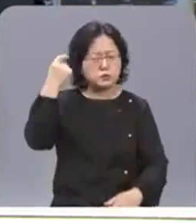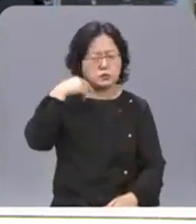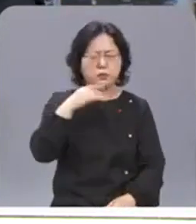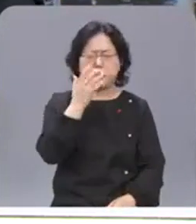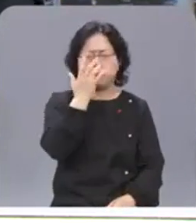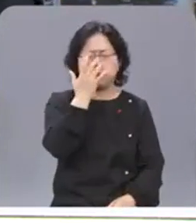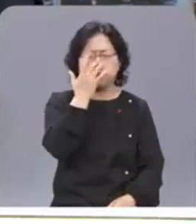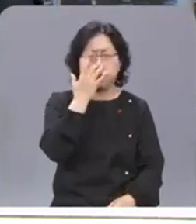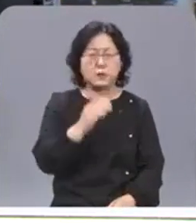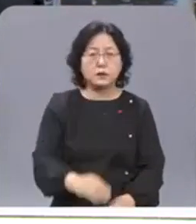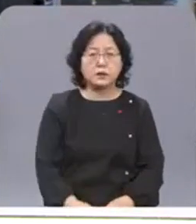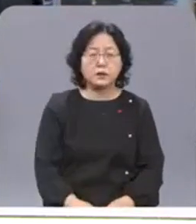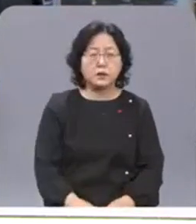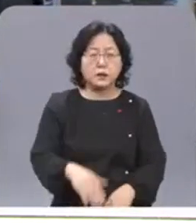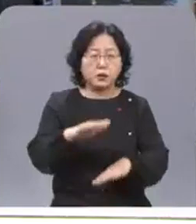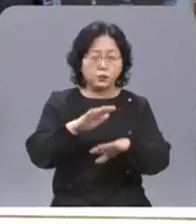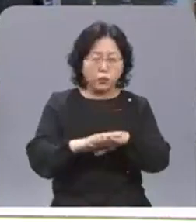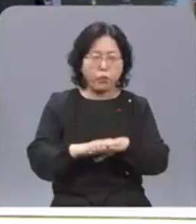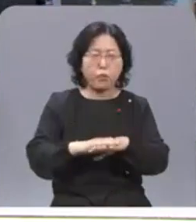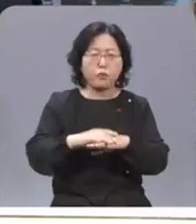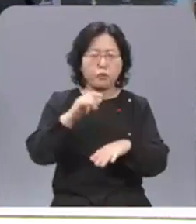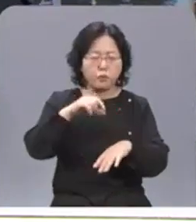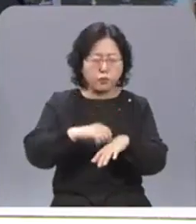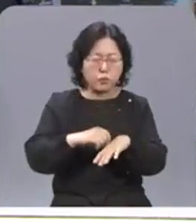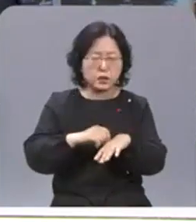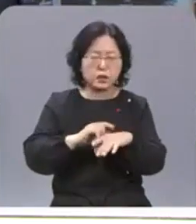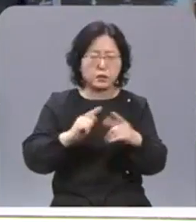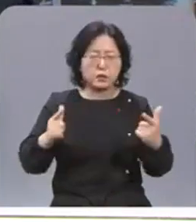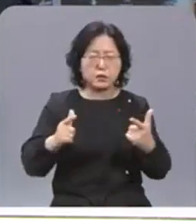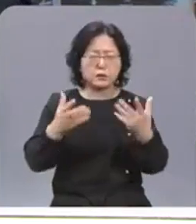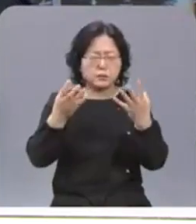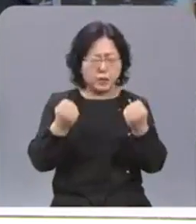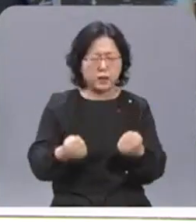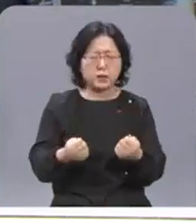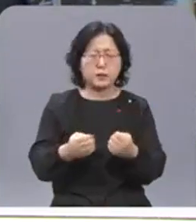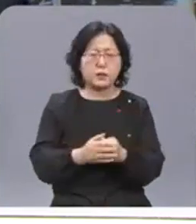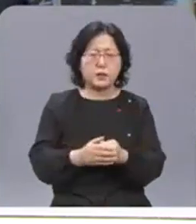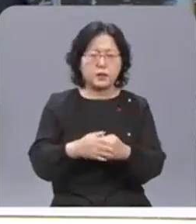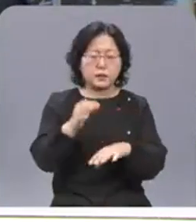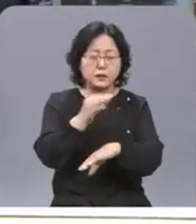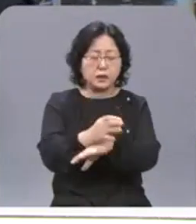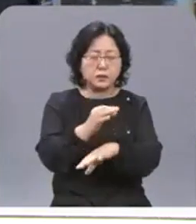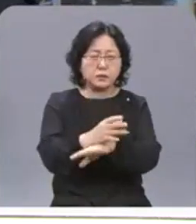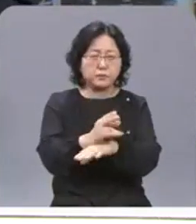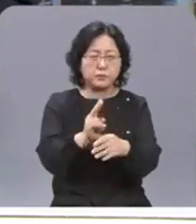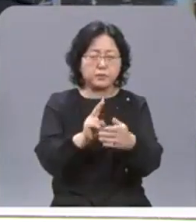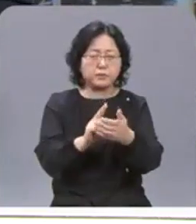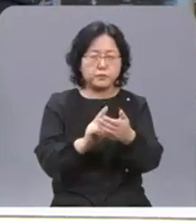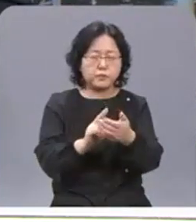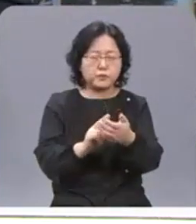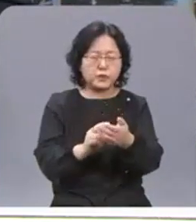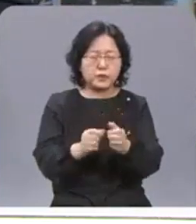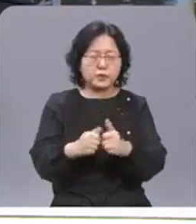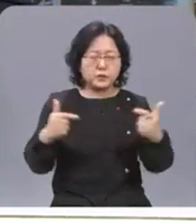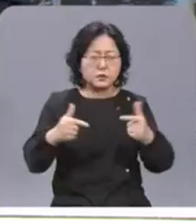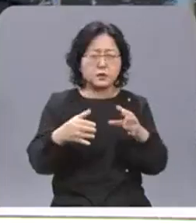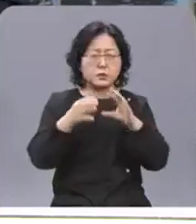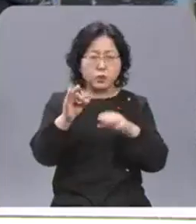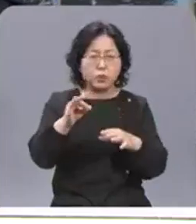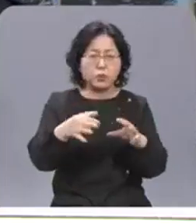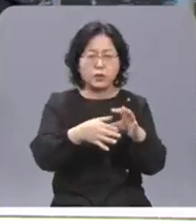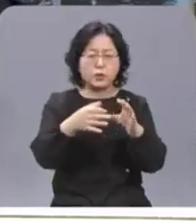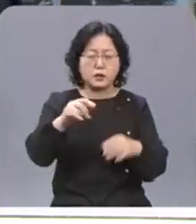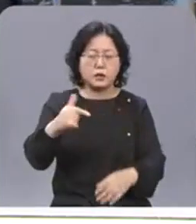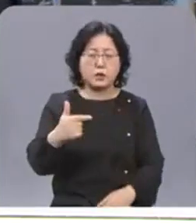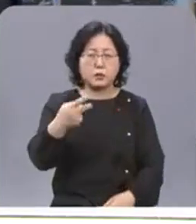수가 없습니다. 농축산물은 이런 경우가 허다한데요. 소비 촉진을 위해서 가격 연동제가 필요하다는 목소리가 나오고